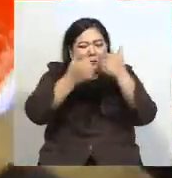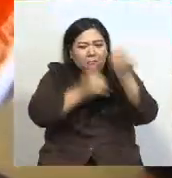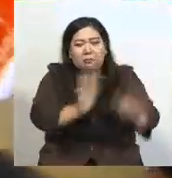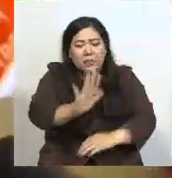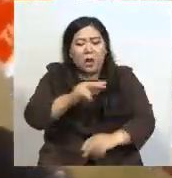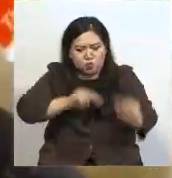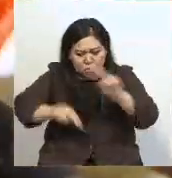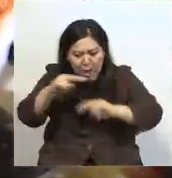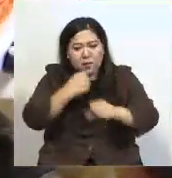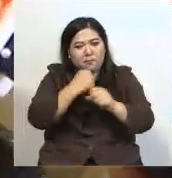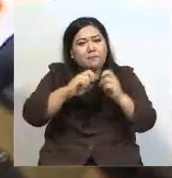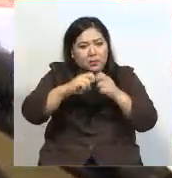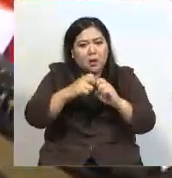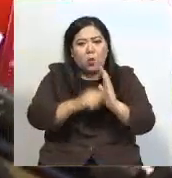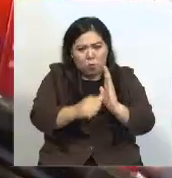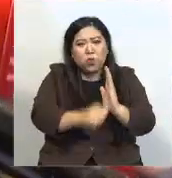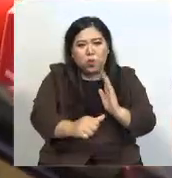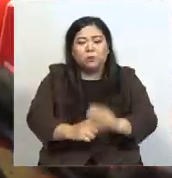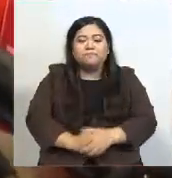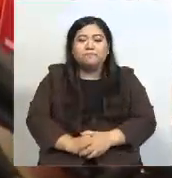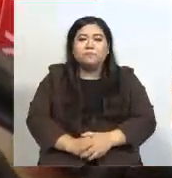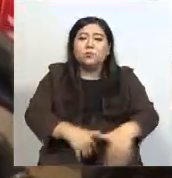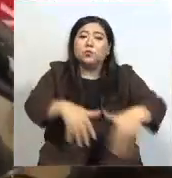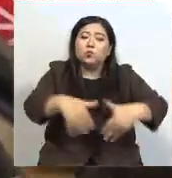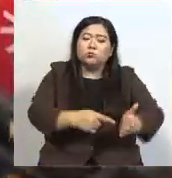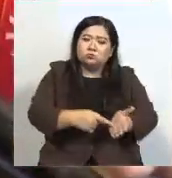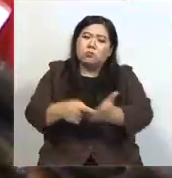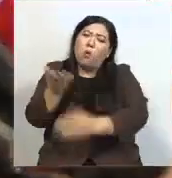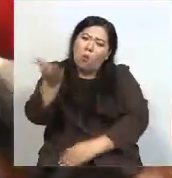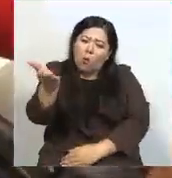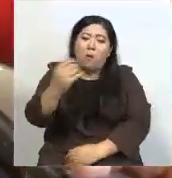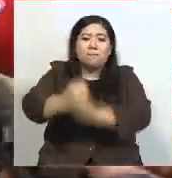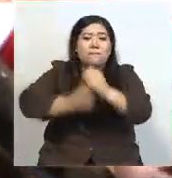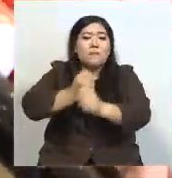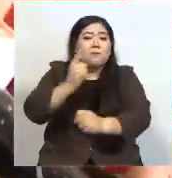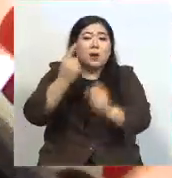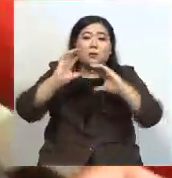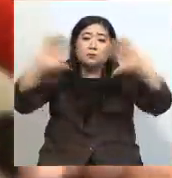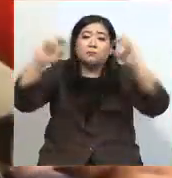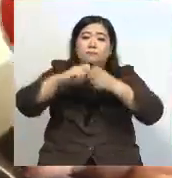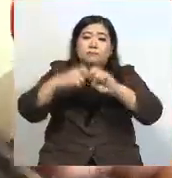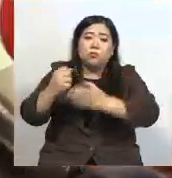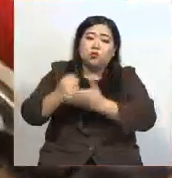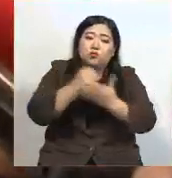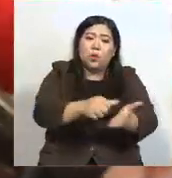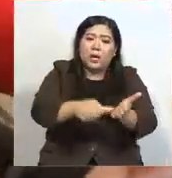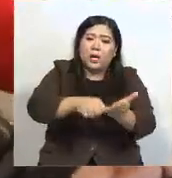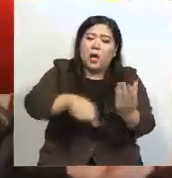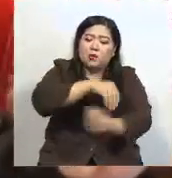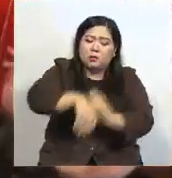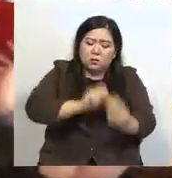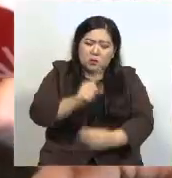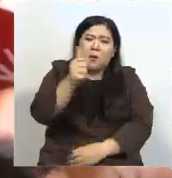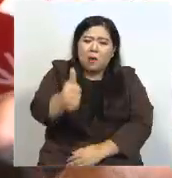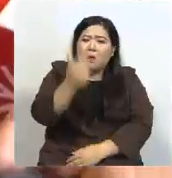ใกล้ชิดนะครับ ตอนนี้มีสิ่งเรียกร้องจากประชาชนอยากจะให้ปีใหม่นี้นะคะให้รัฐบาลช่วยแก้ปัญหาเศรษฐกิจเพราะว่าหลายค